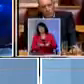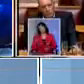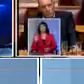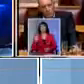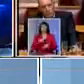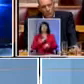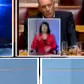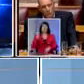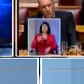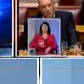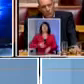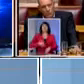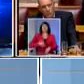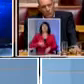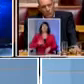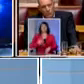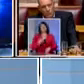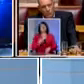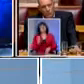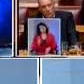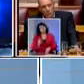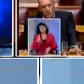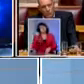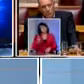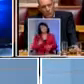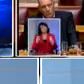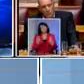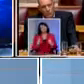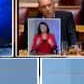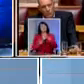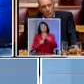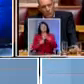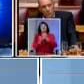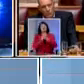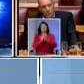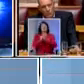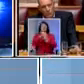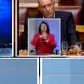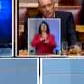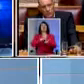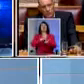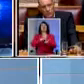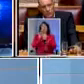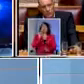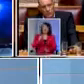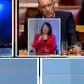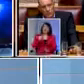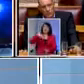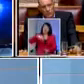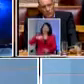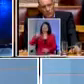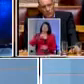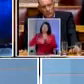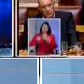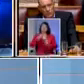Το άκουσα. Και μπήκα πίσω στην αίθουσα. Ναι. Κοίταξε όταν έφυγα να το πει. Α, μάλιστα.